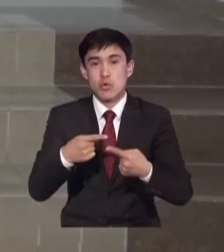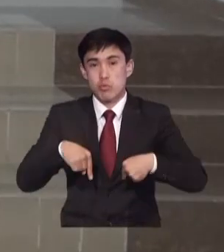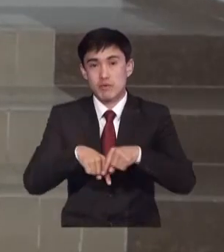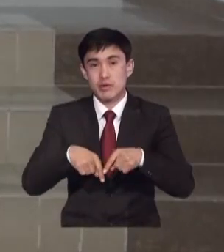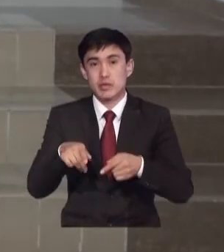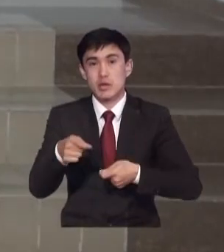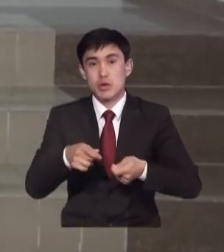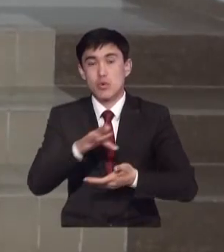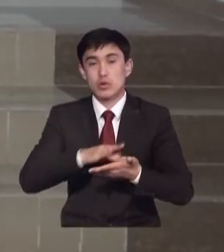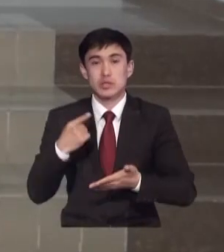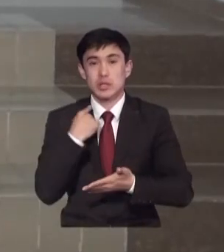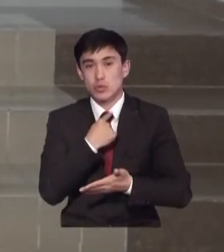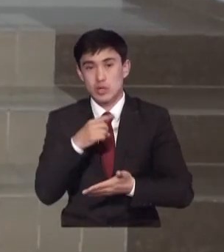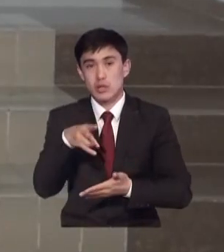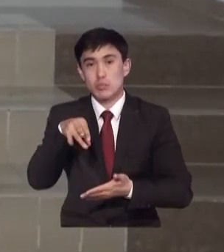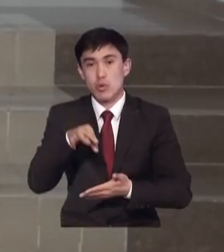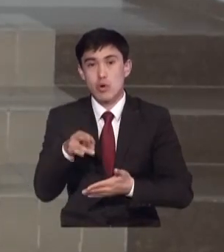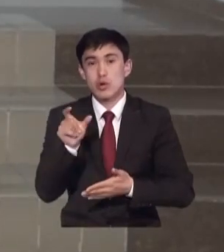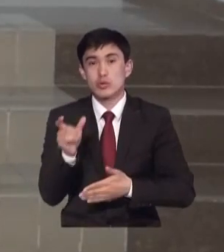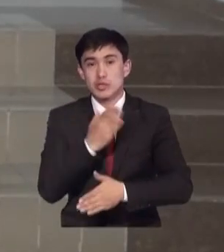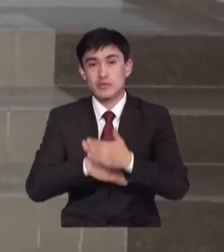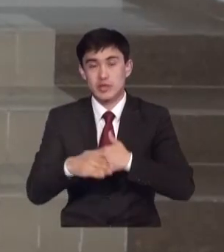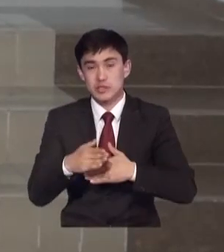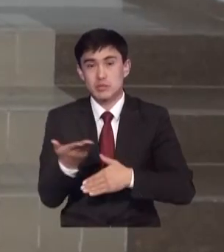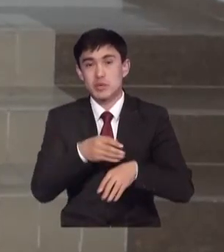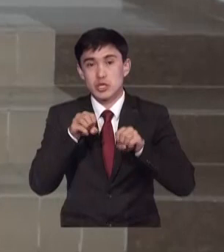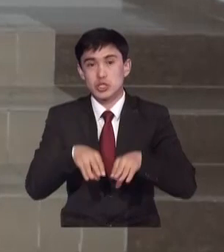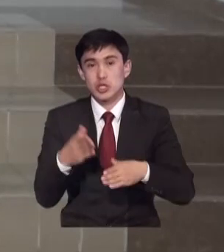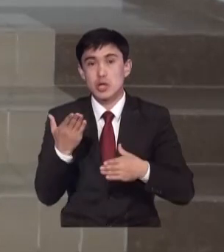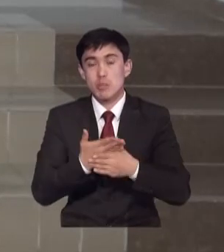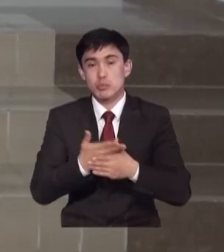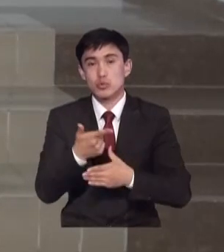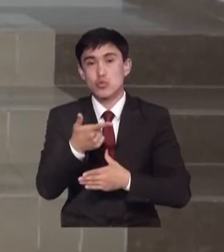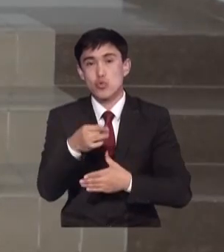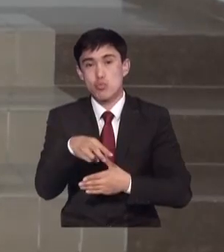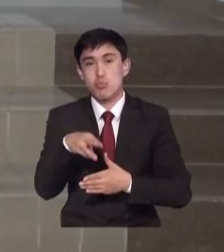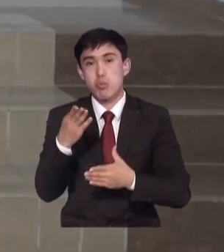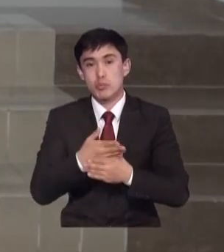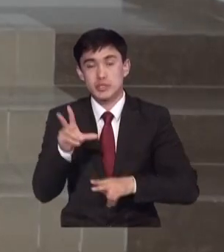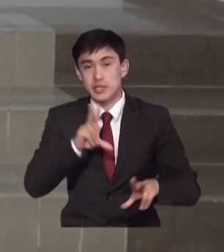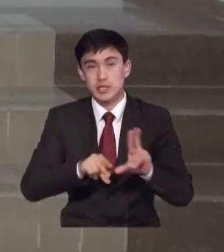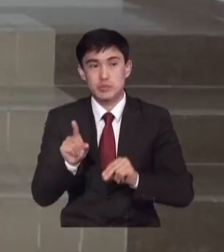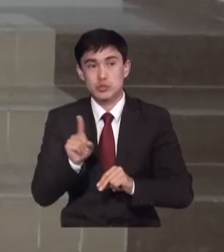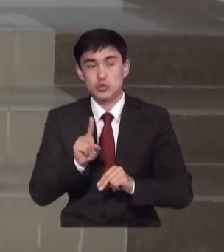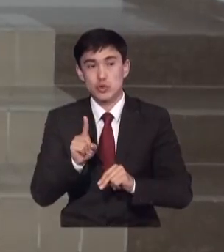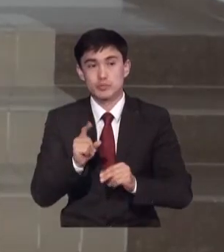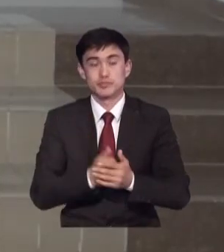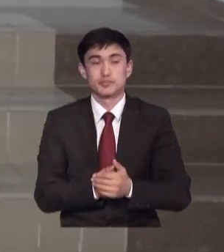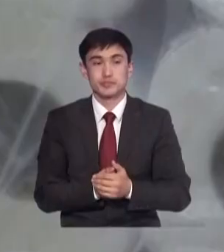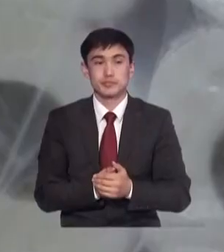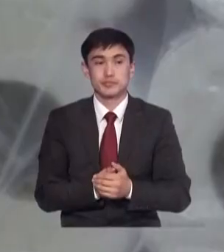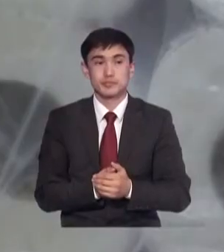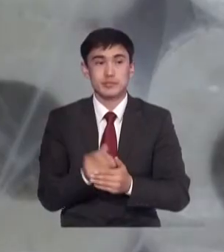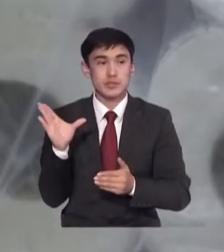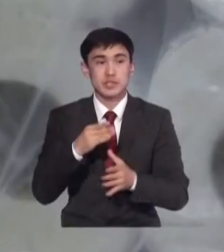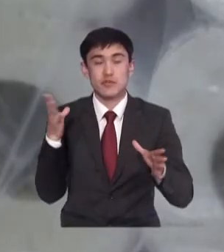организации города Талдыкурган, неправительственные организации людей с инвалидностью, мы решили оказать гуманитарную помощь. И надеемся, что